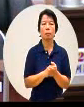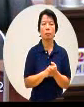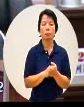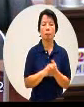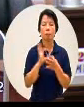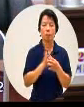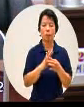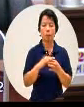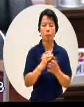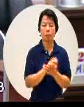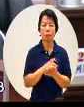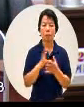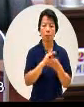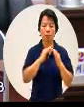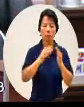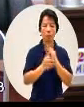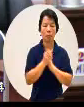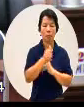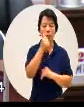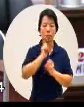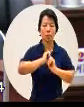所以跟市長報告